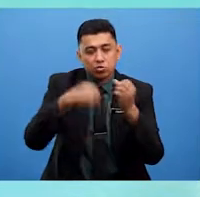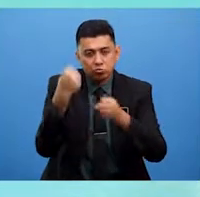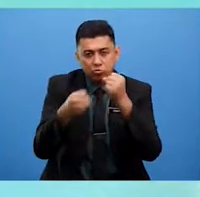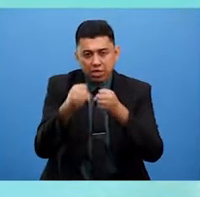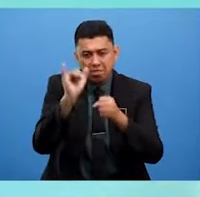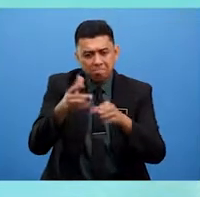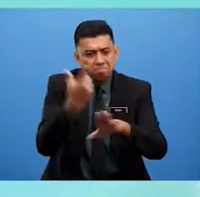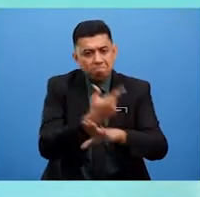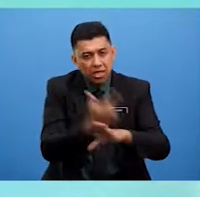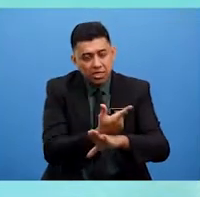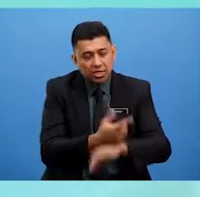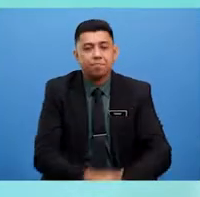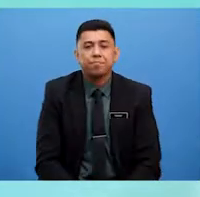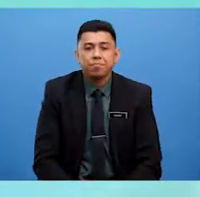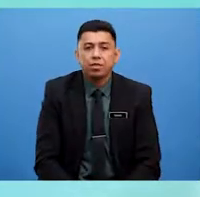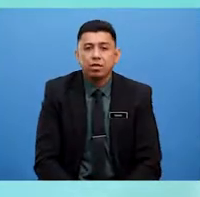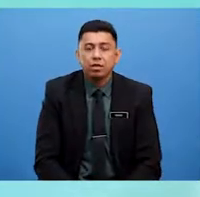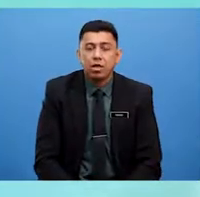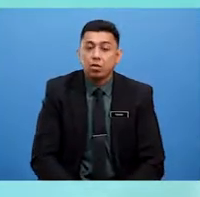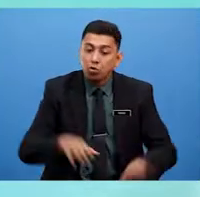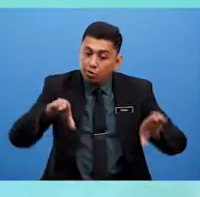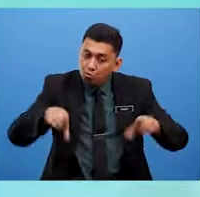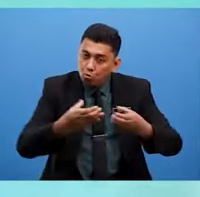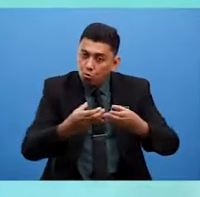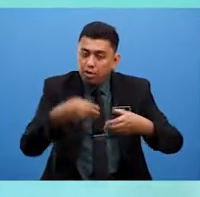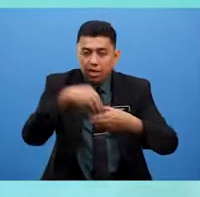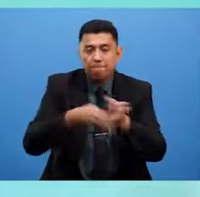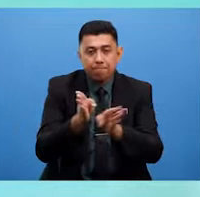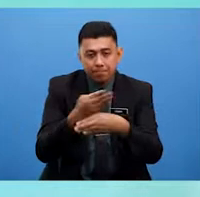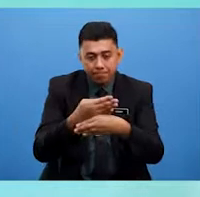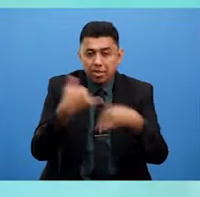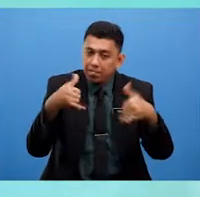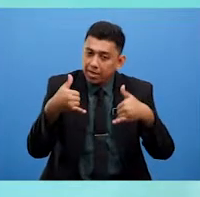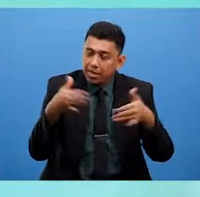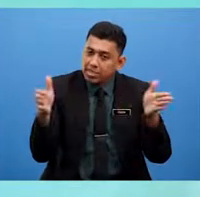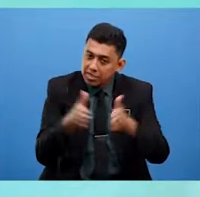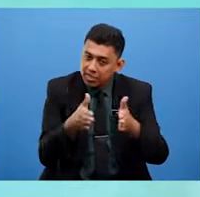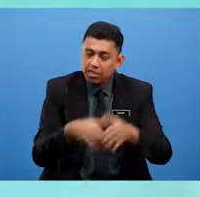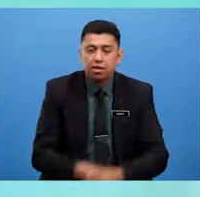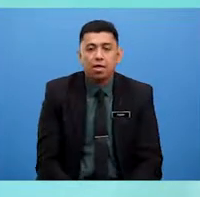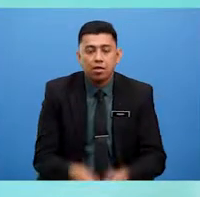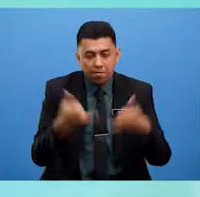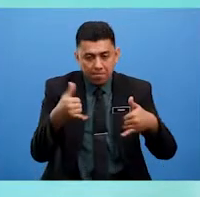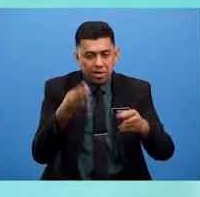dilatih. Latihan fizikal ini boleh dilaksanakan dalam bentuk permainan kecil, permainan sebenar